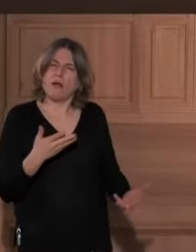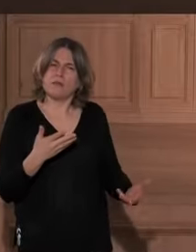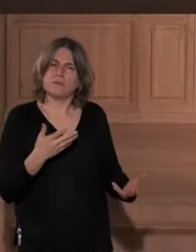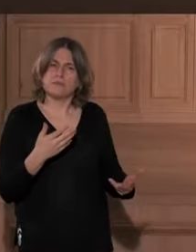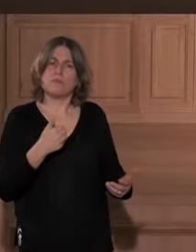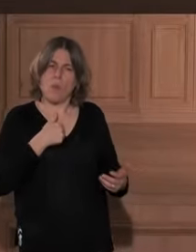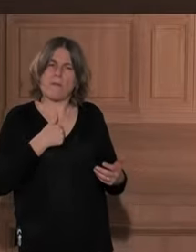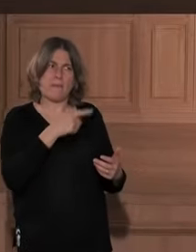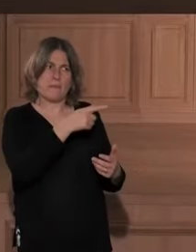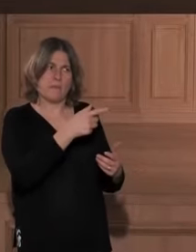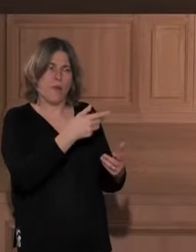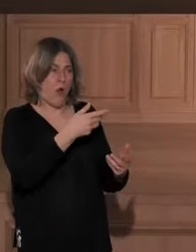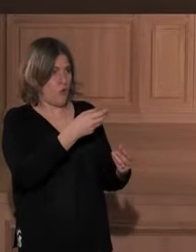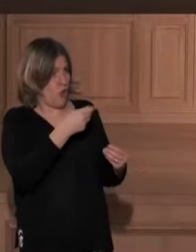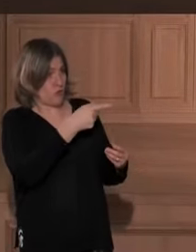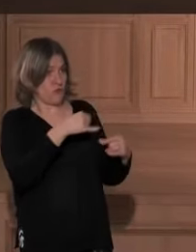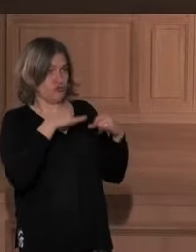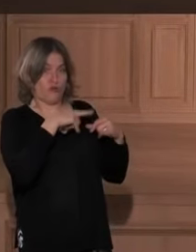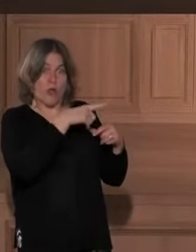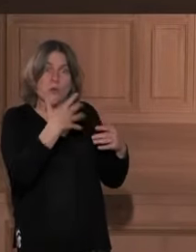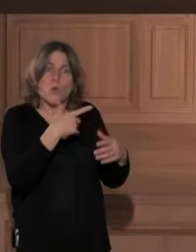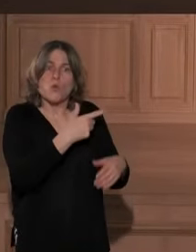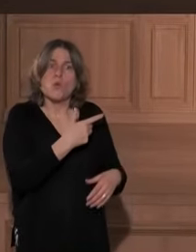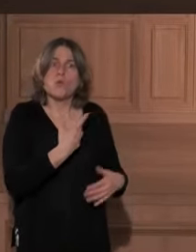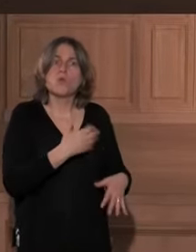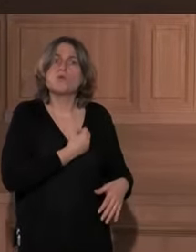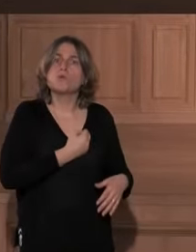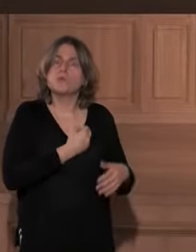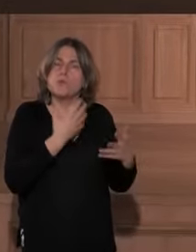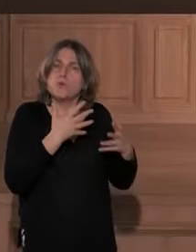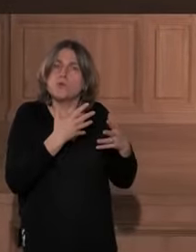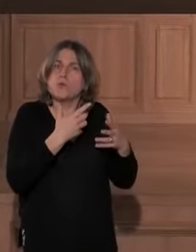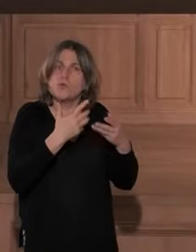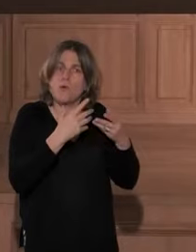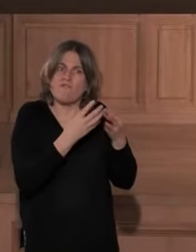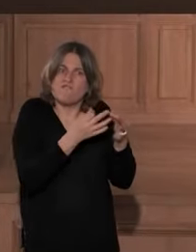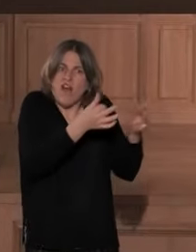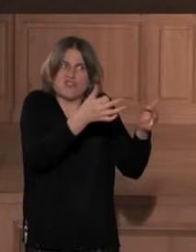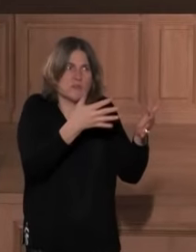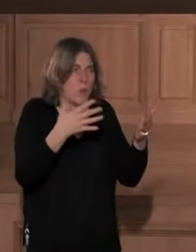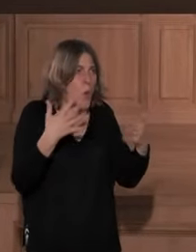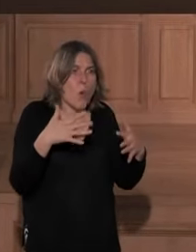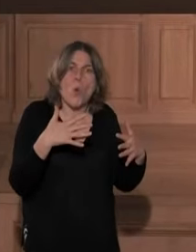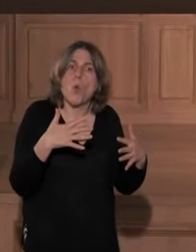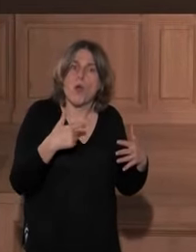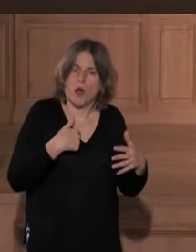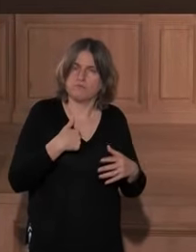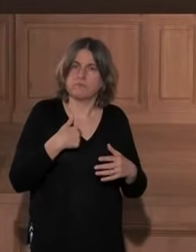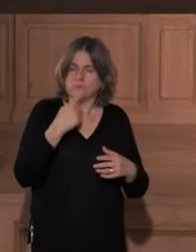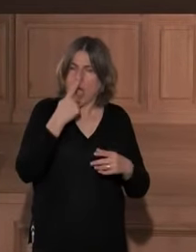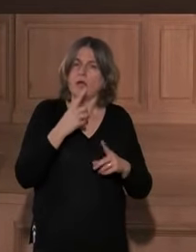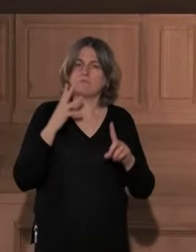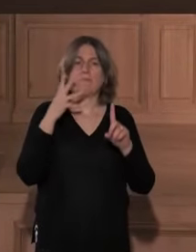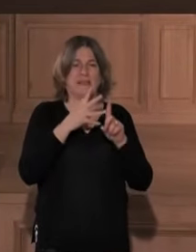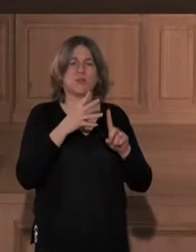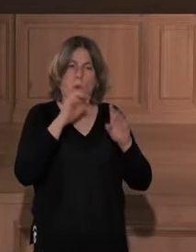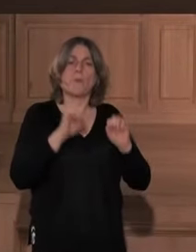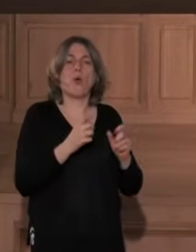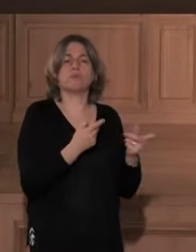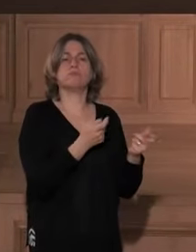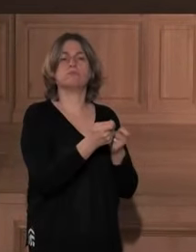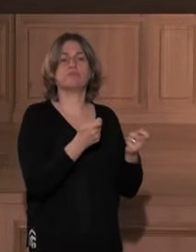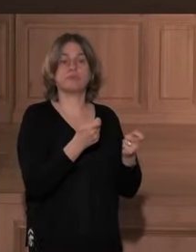me confie un jeune qui est abîmé, on me donne une responsabilité, et en ça, je me sens investi d'une mission. Et ça, c'est très